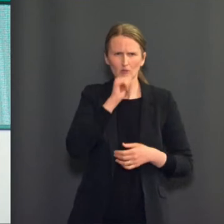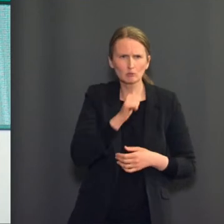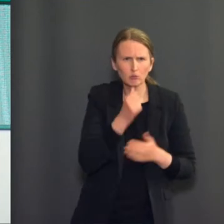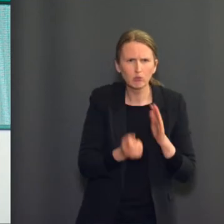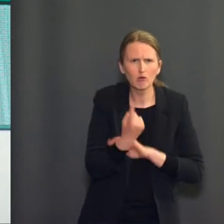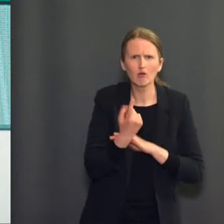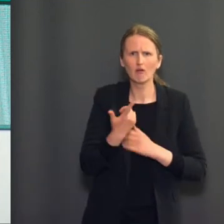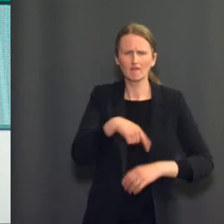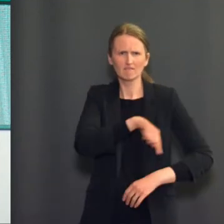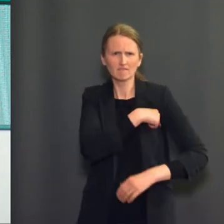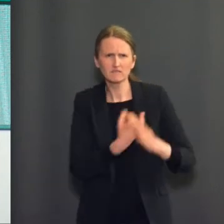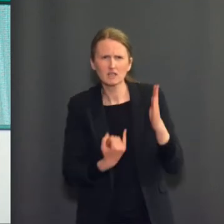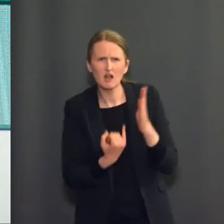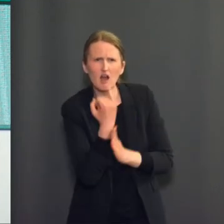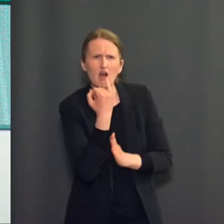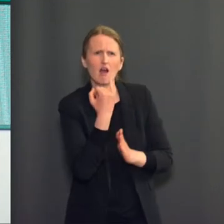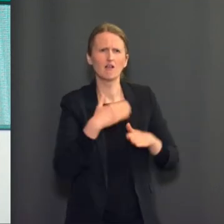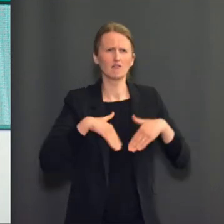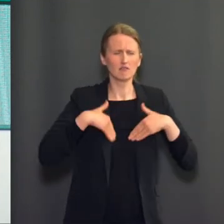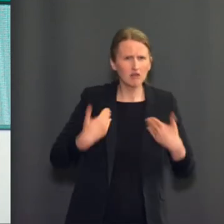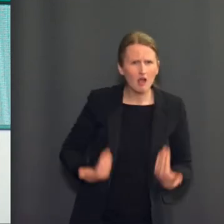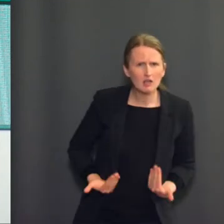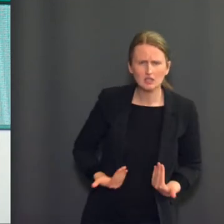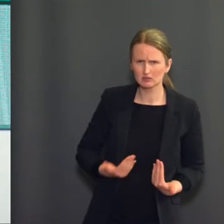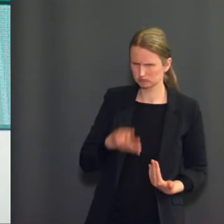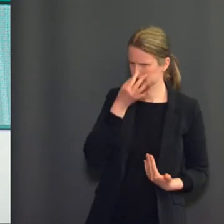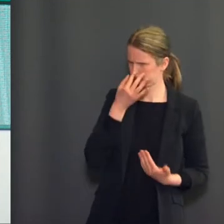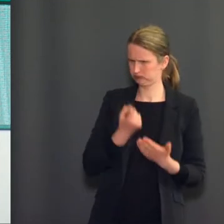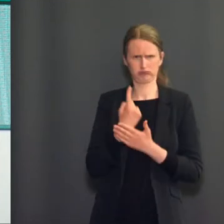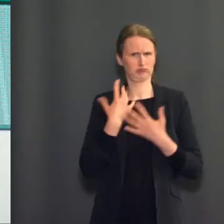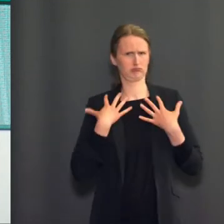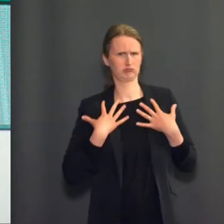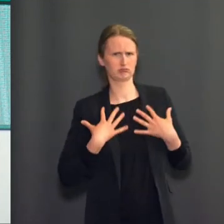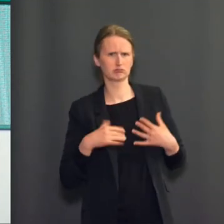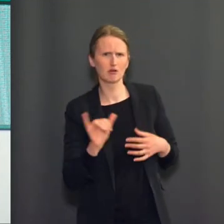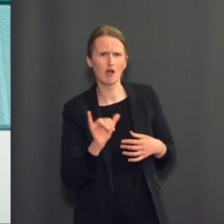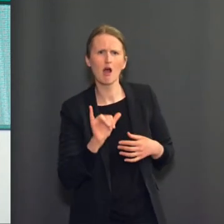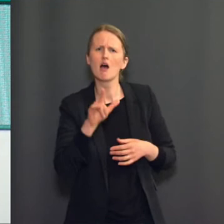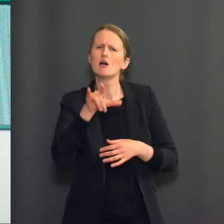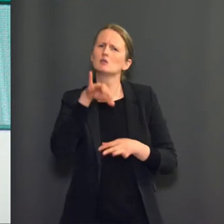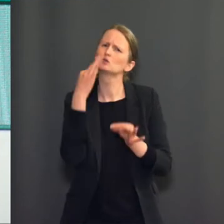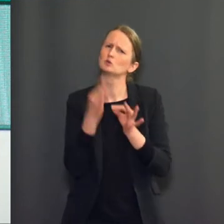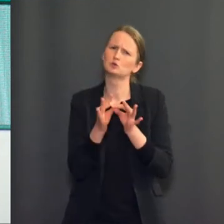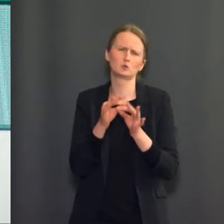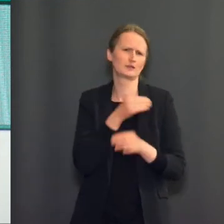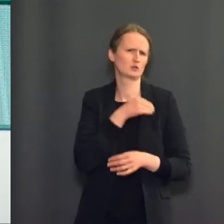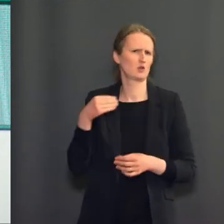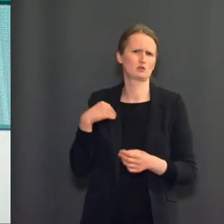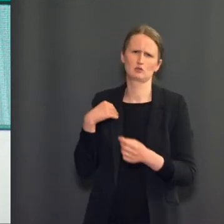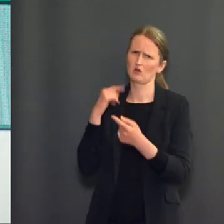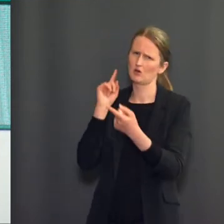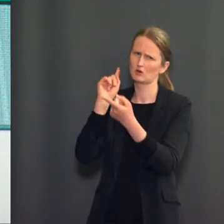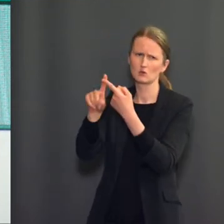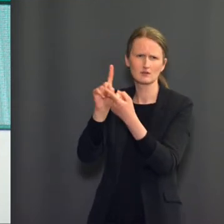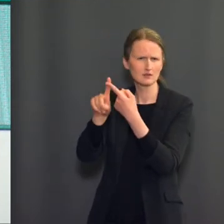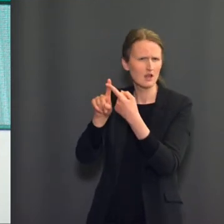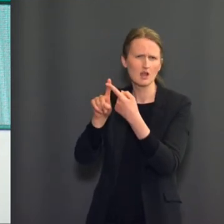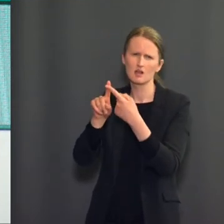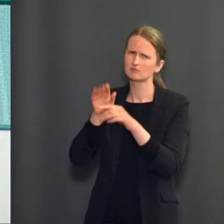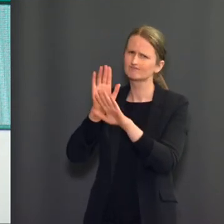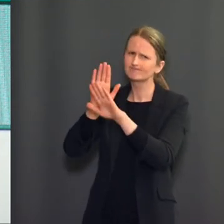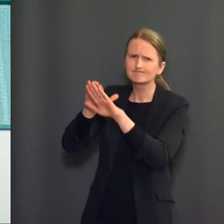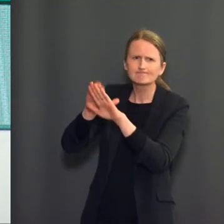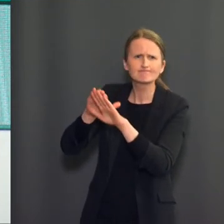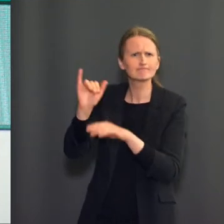votre médecin généraliste pour faire un test PCR, car un autotest n'est fiable qu'à 80% quand